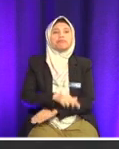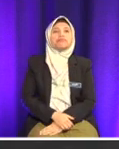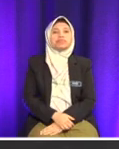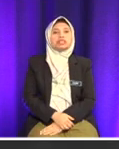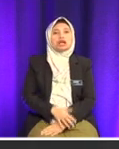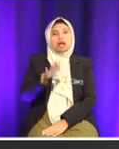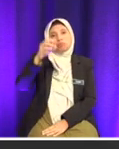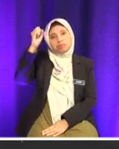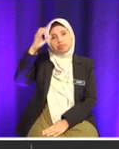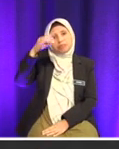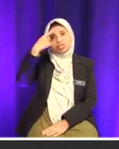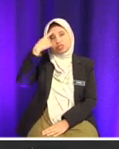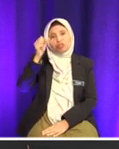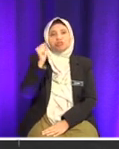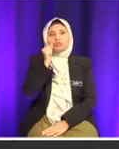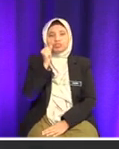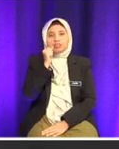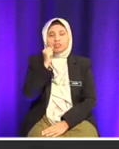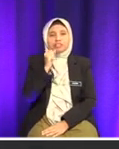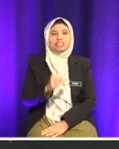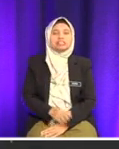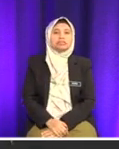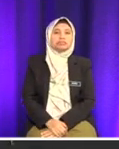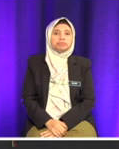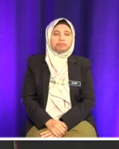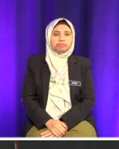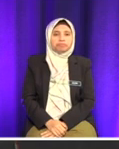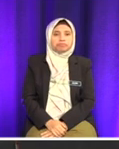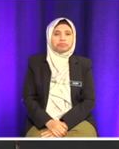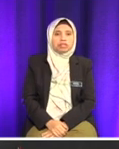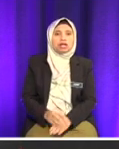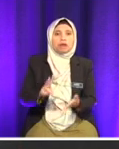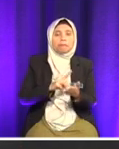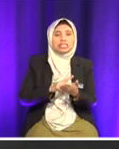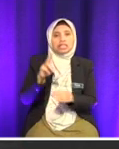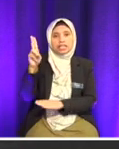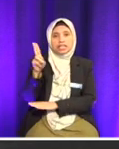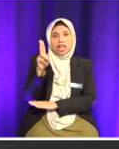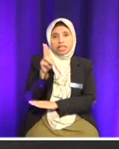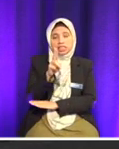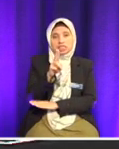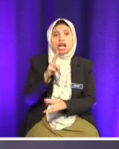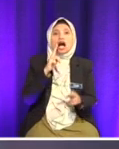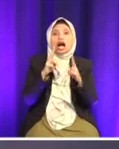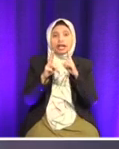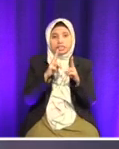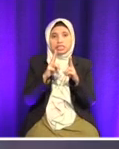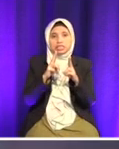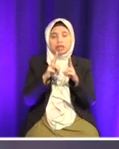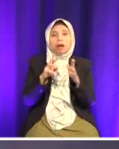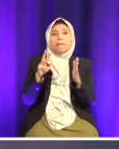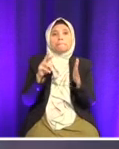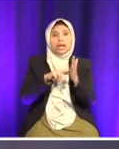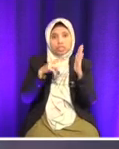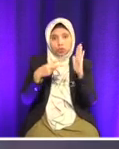5 bintang untuk Safari terbaik bacaan hadits Matan bacaan Matan hadits dengan betul maksudnya